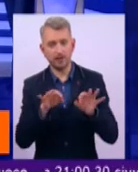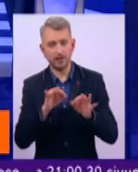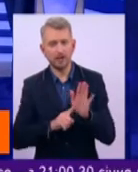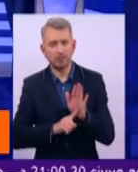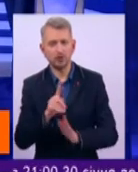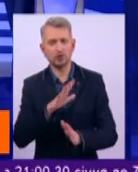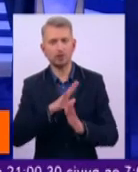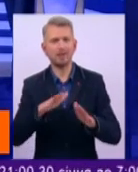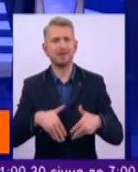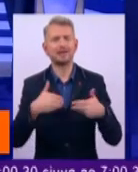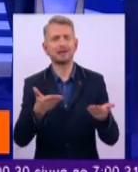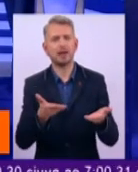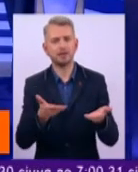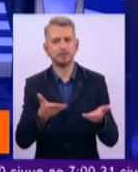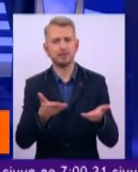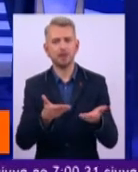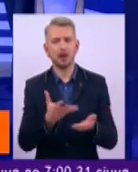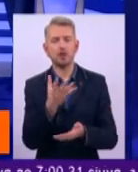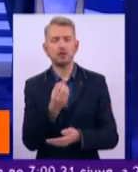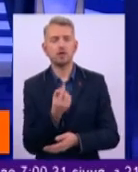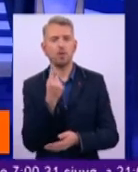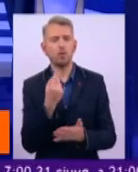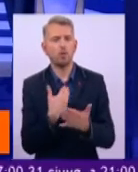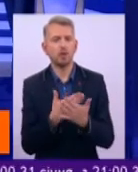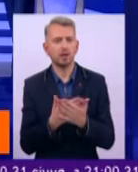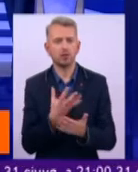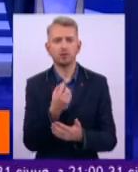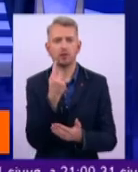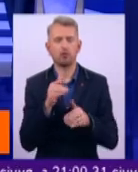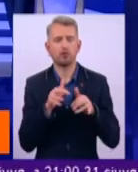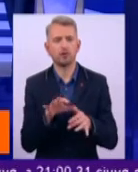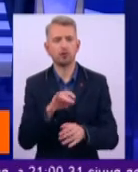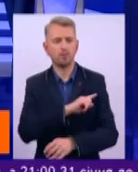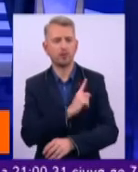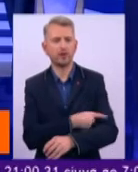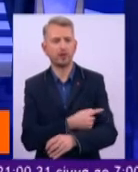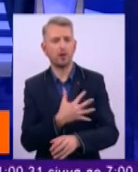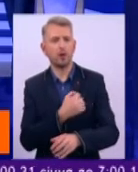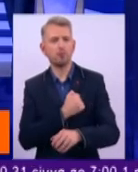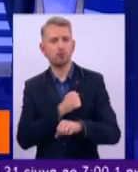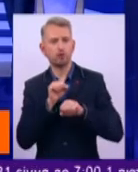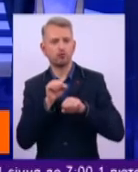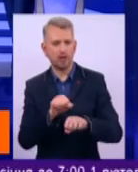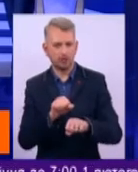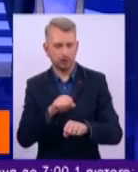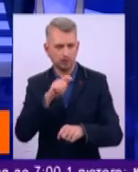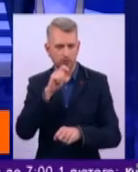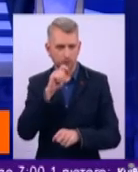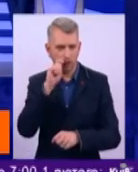якраз була презентація ще одного прикладу, ще одного кроку щодо посилення обороноздатності країни.